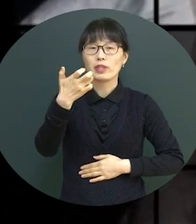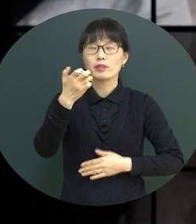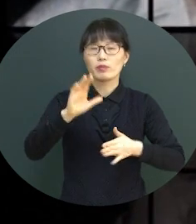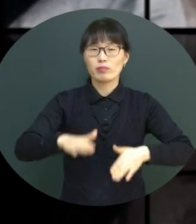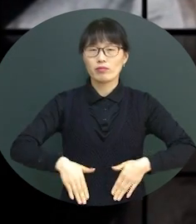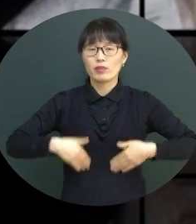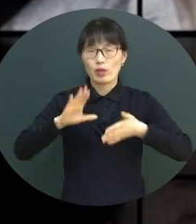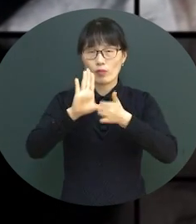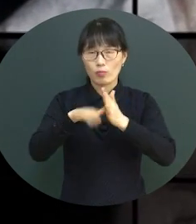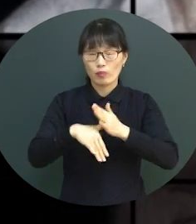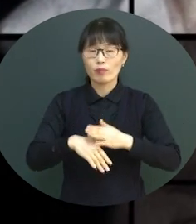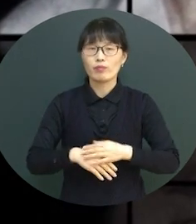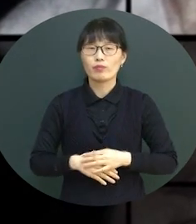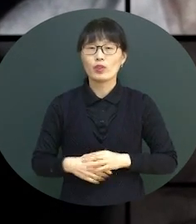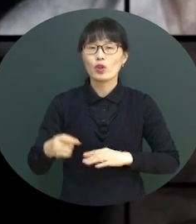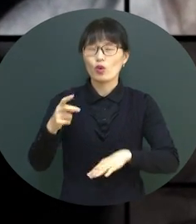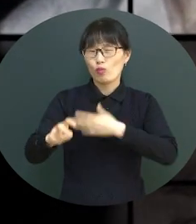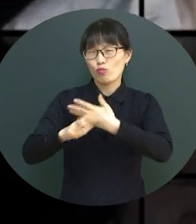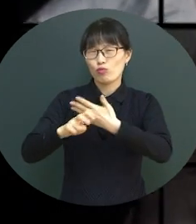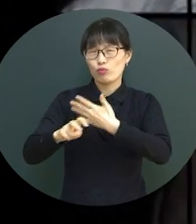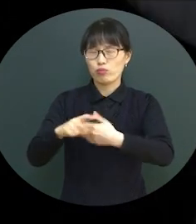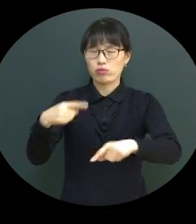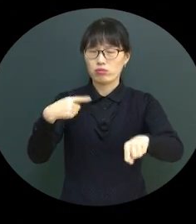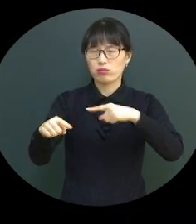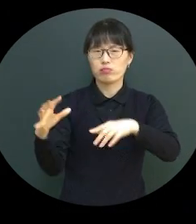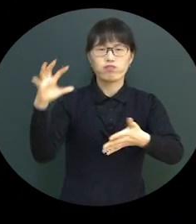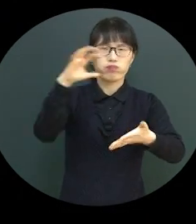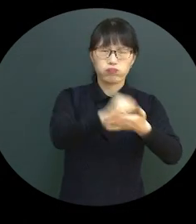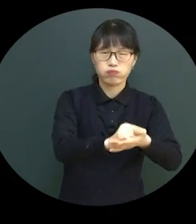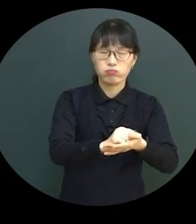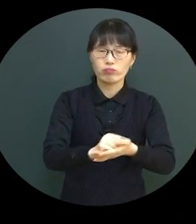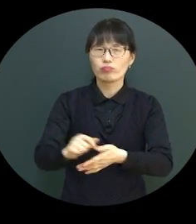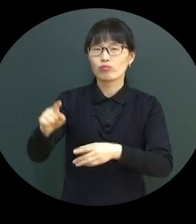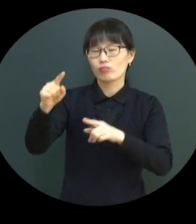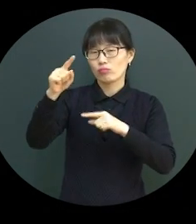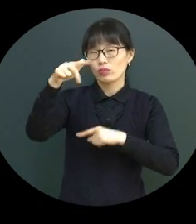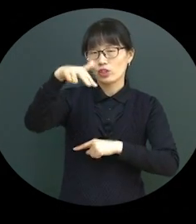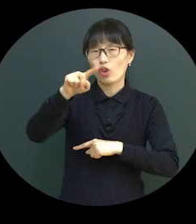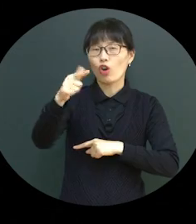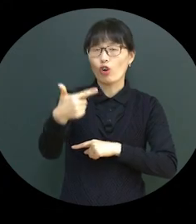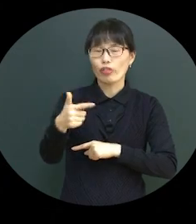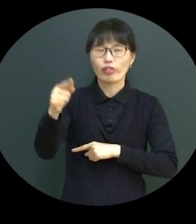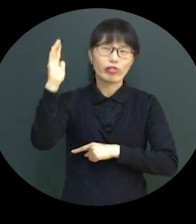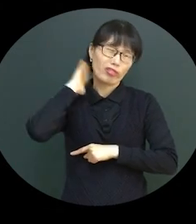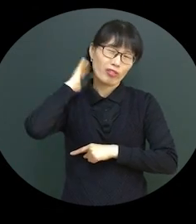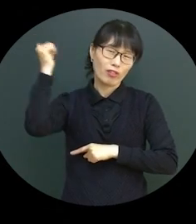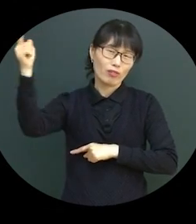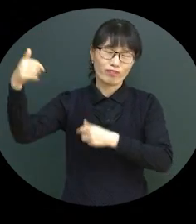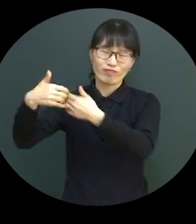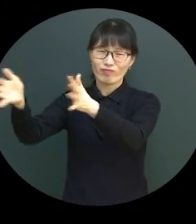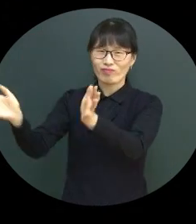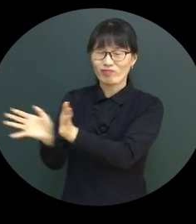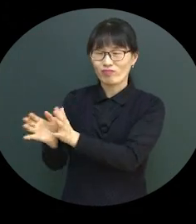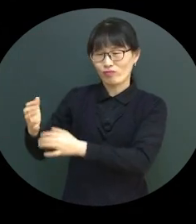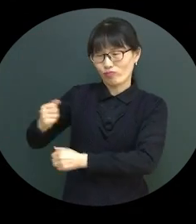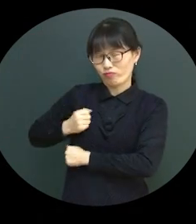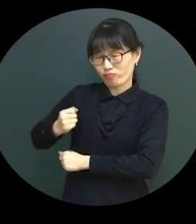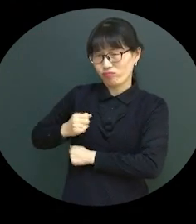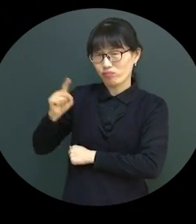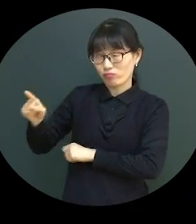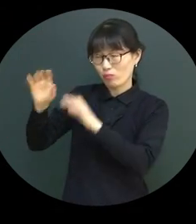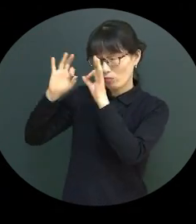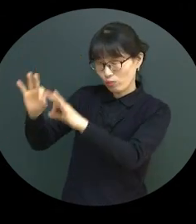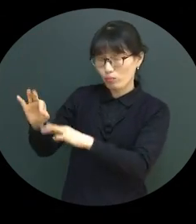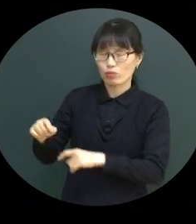1980년 봄, 불법으로 정치 권력을 장악한 전두환 중심의 신군부를 향한 민주화에 대한